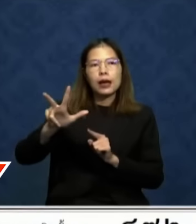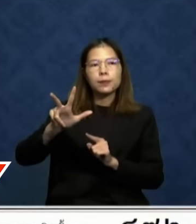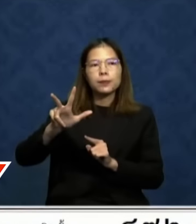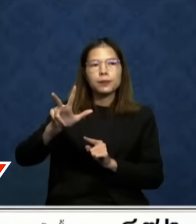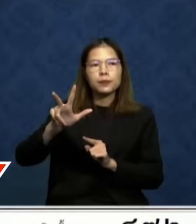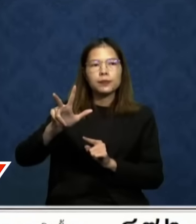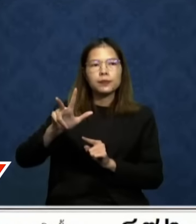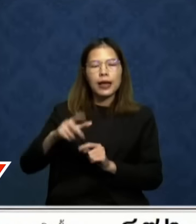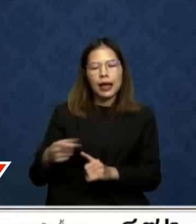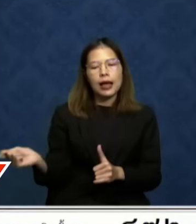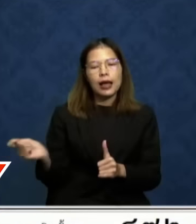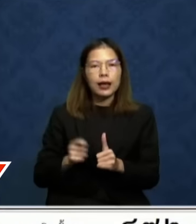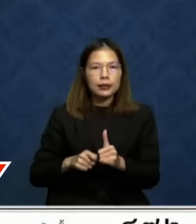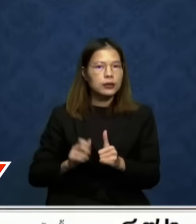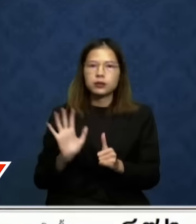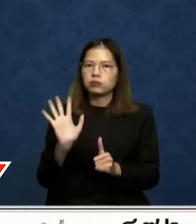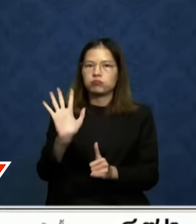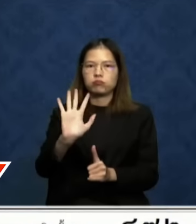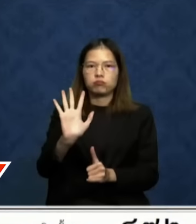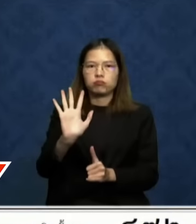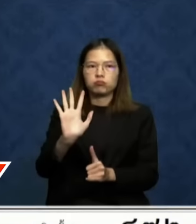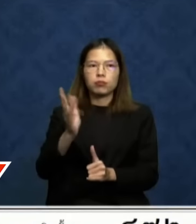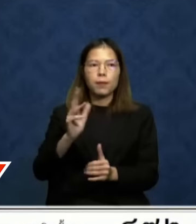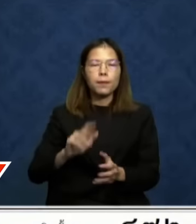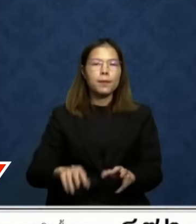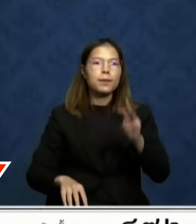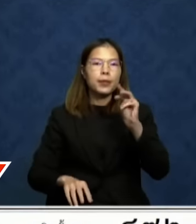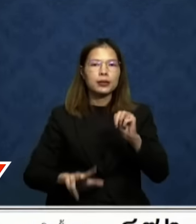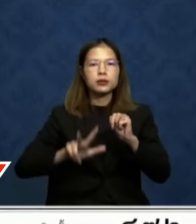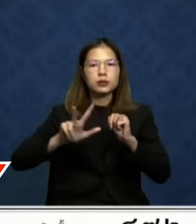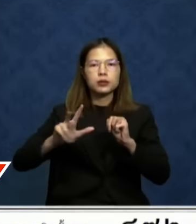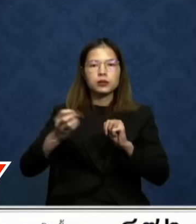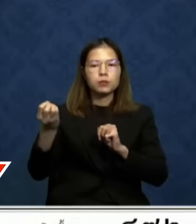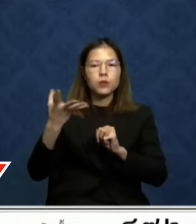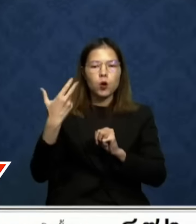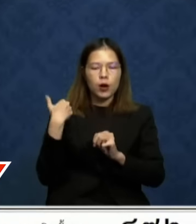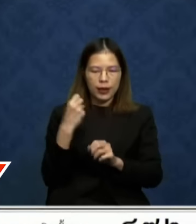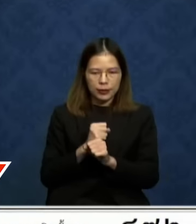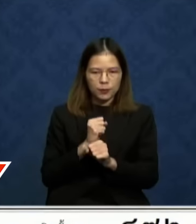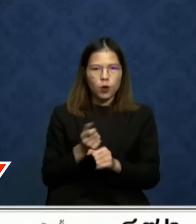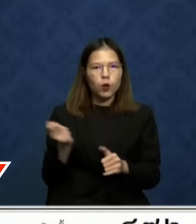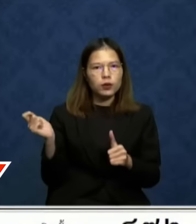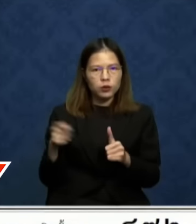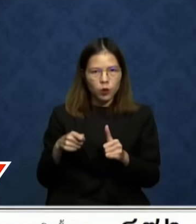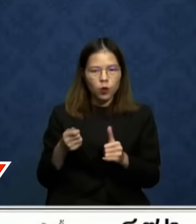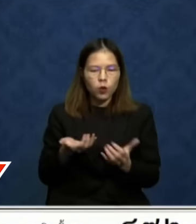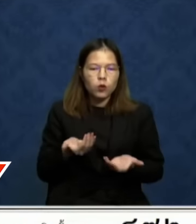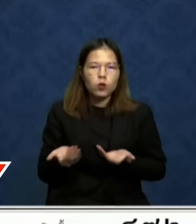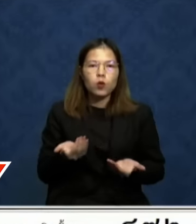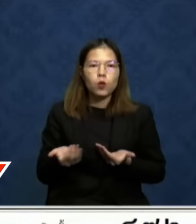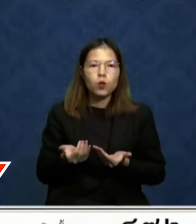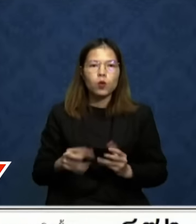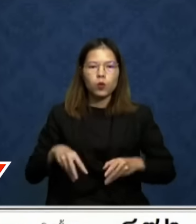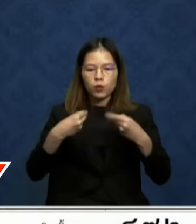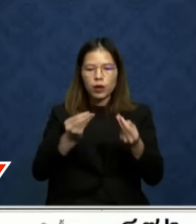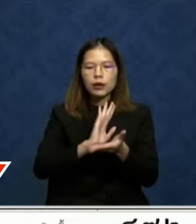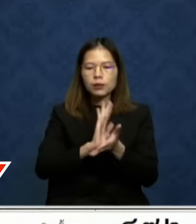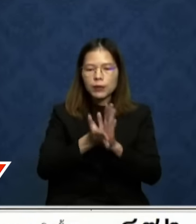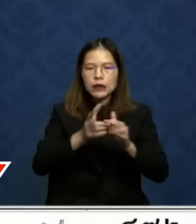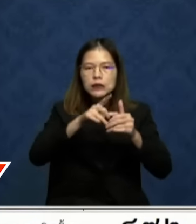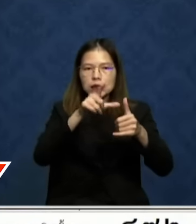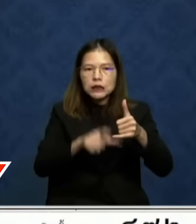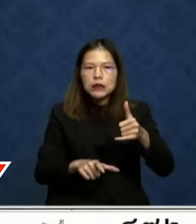ไม่ตีเด็กนะคะจากมาตรา3ที่บอกว่านะคะการทำโทษบุตรหรือ เพื่อหรือปรับพฤติกรรม